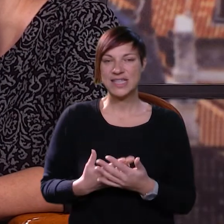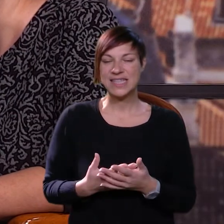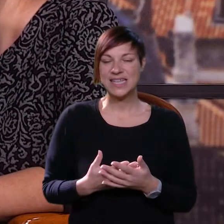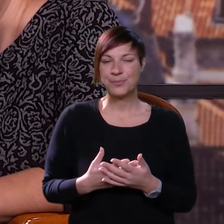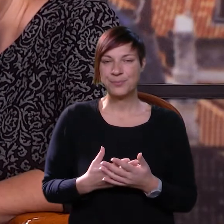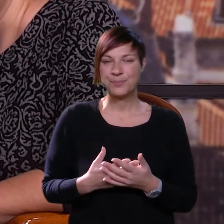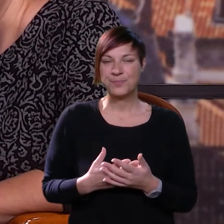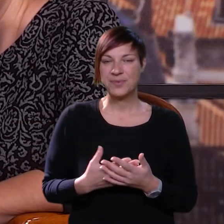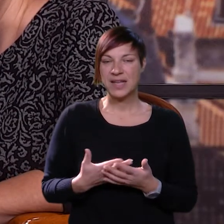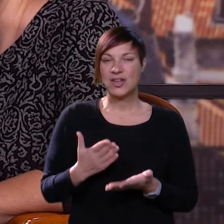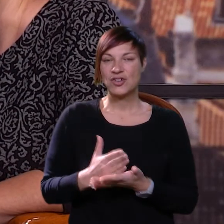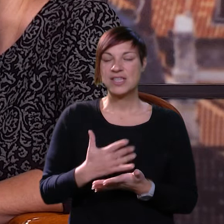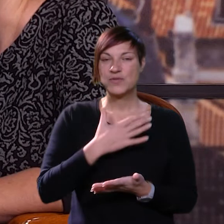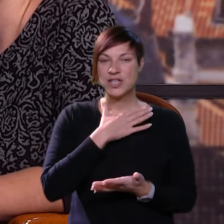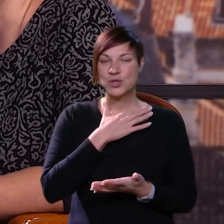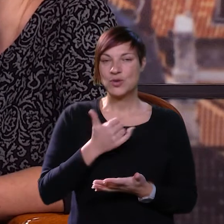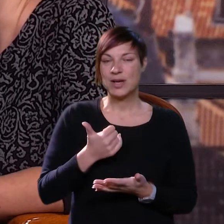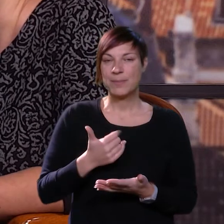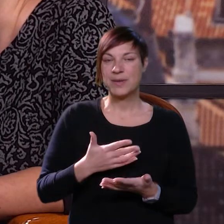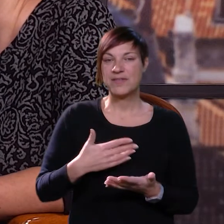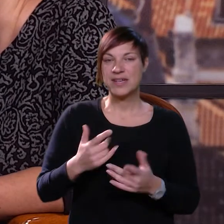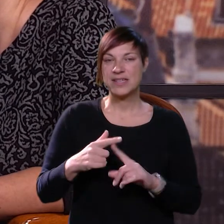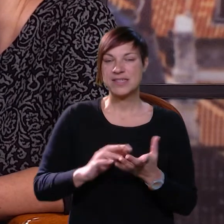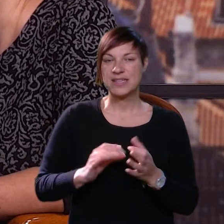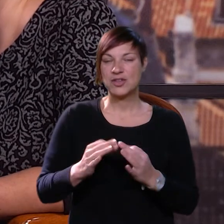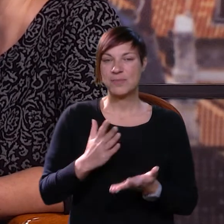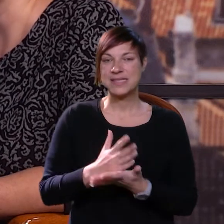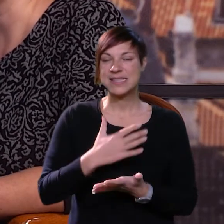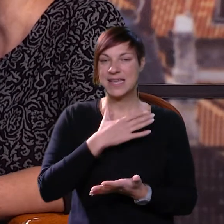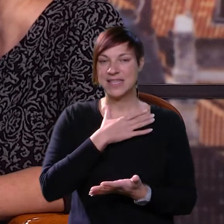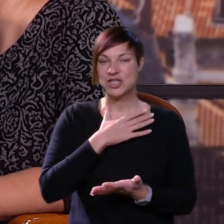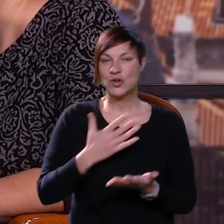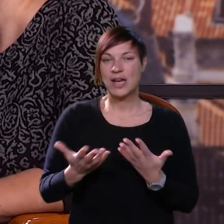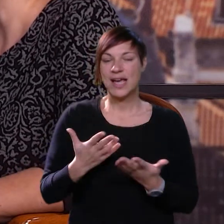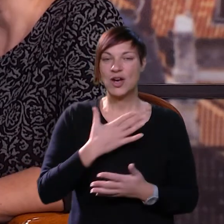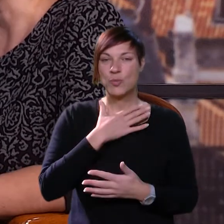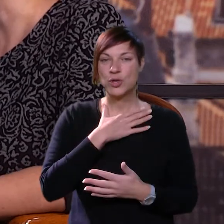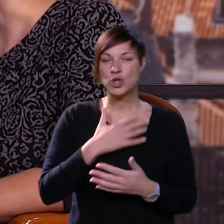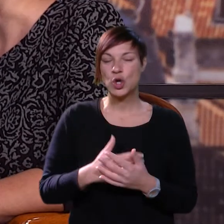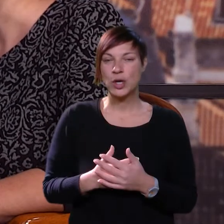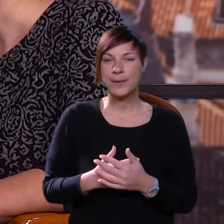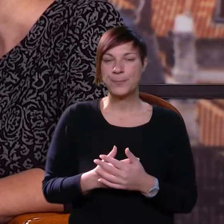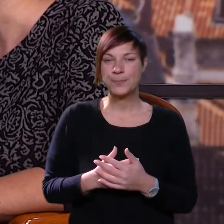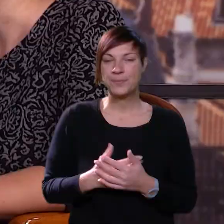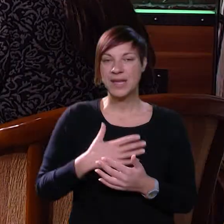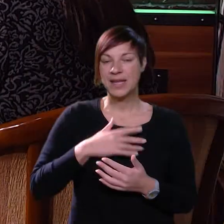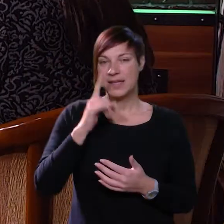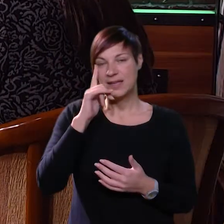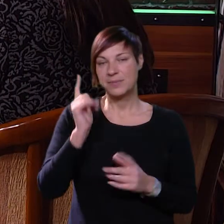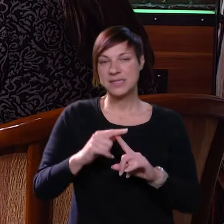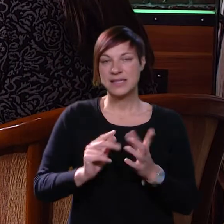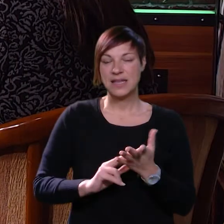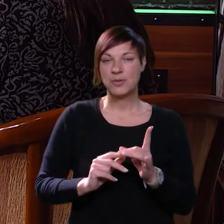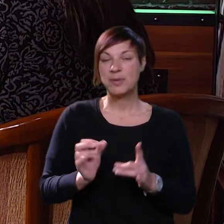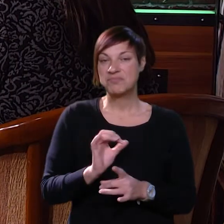godina. Tako je, tako. Onda su već u školi, prvi razred je Toma srednje škole. Jest, Toma je prvi razred. Kako mu je u školi? Pa ja